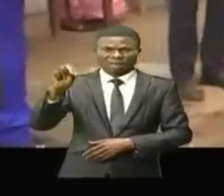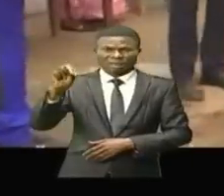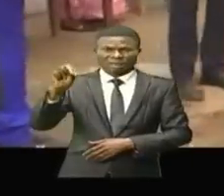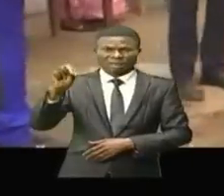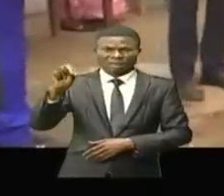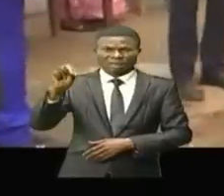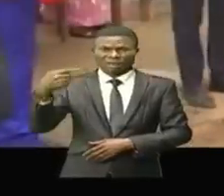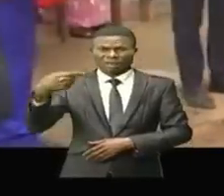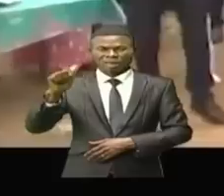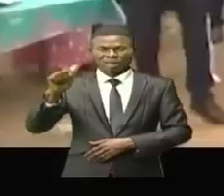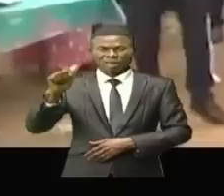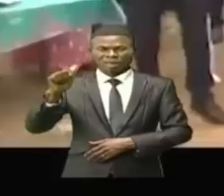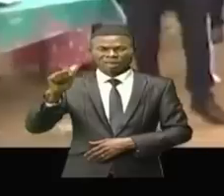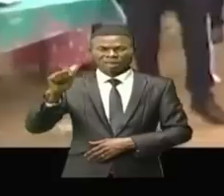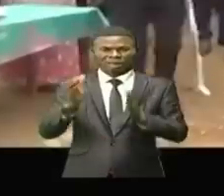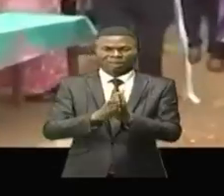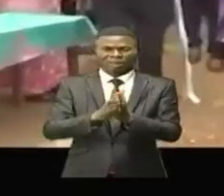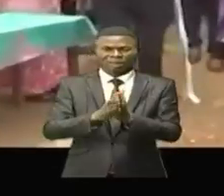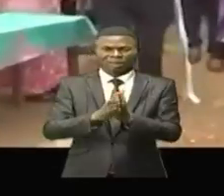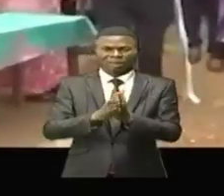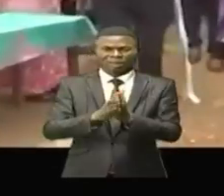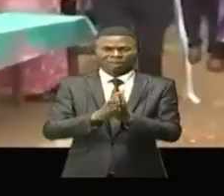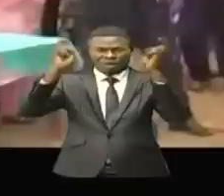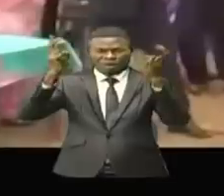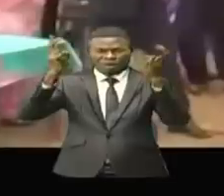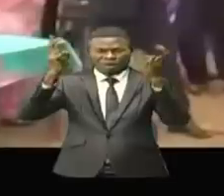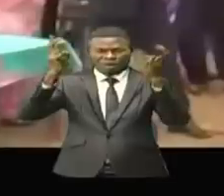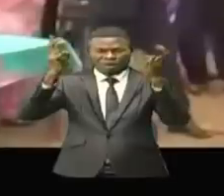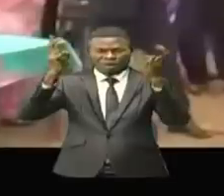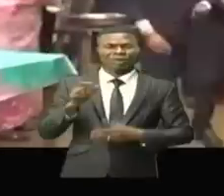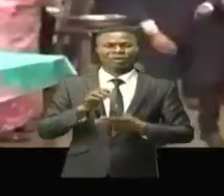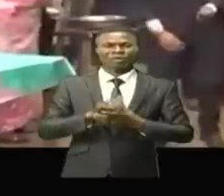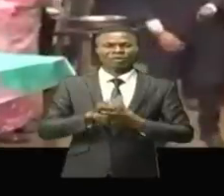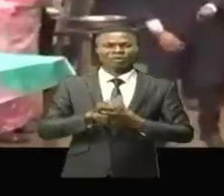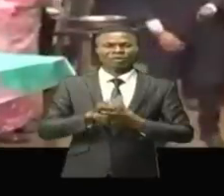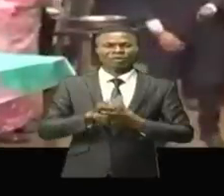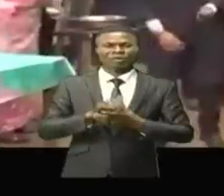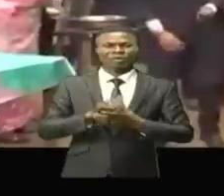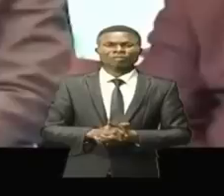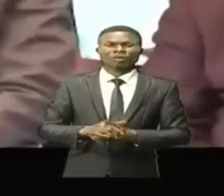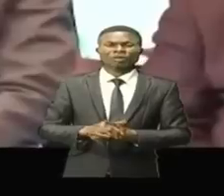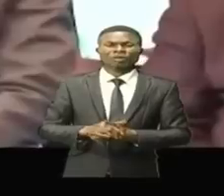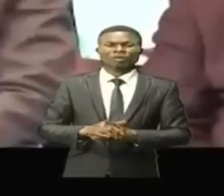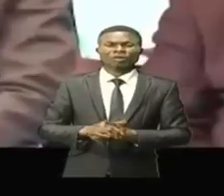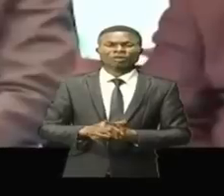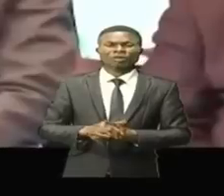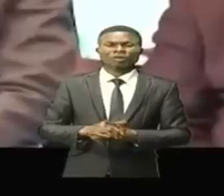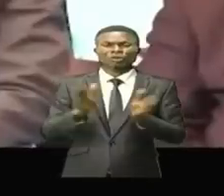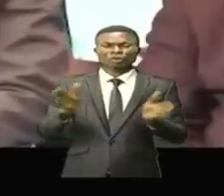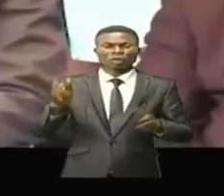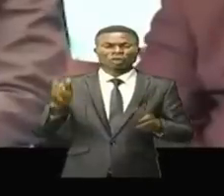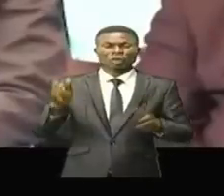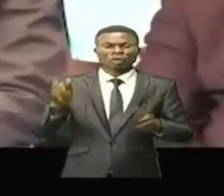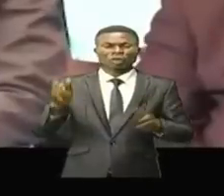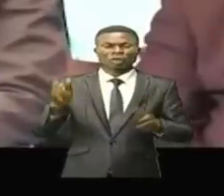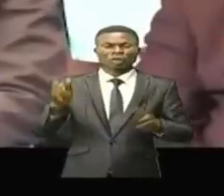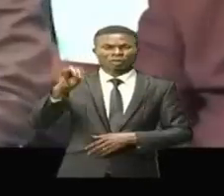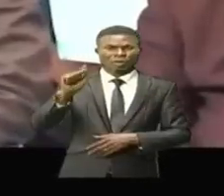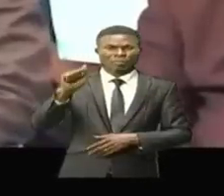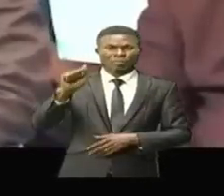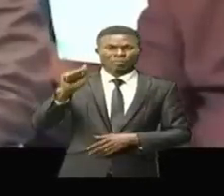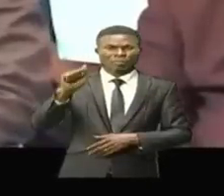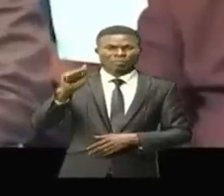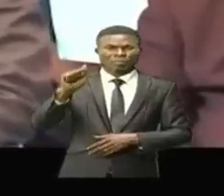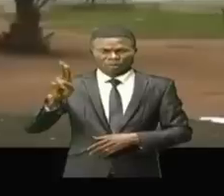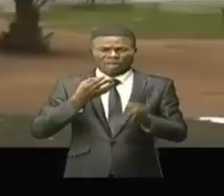à 10 km du centre-ville de Kananga, le directeur général, le professeur Malou Kankou, a